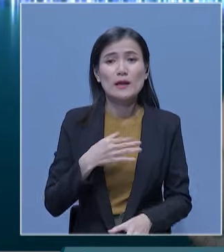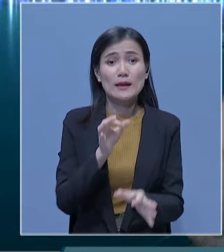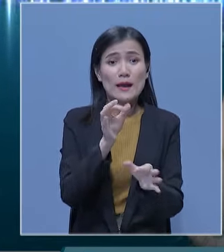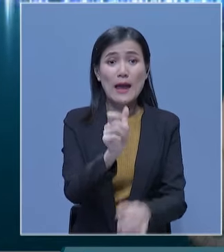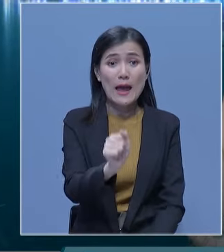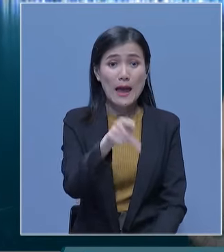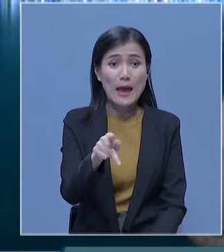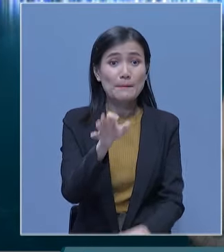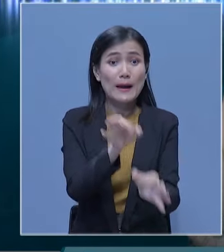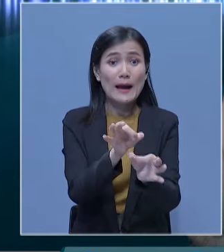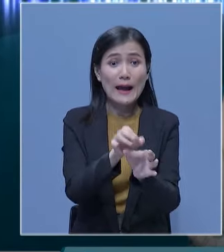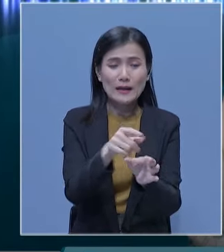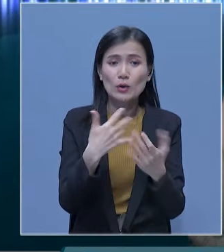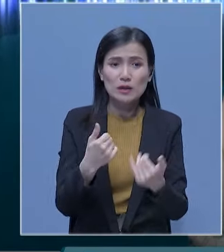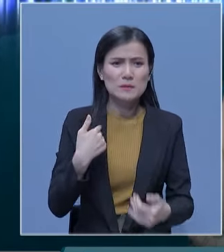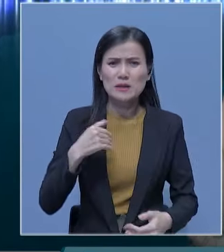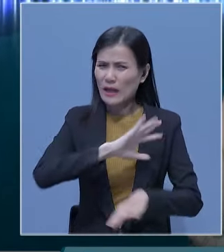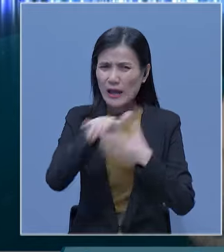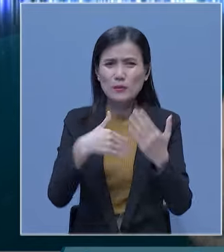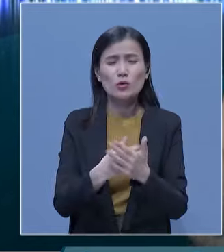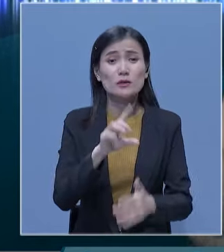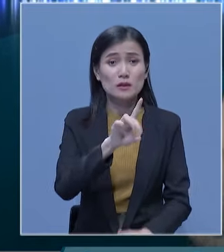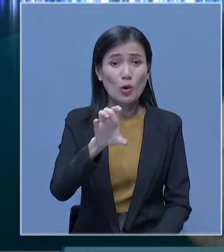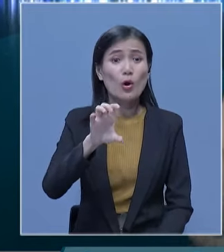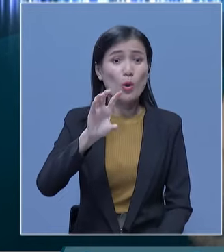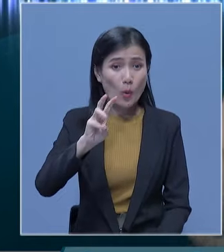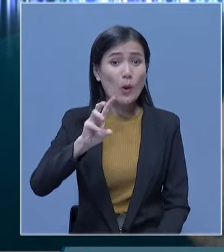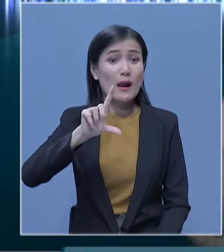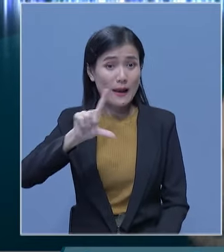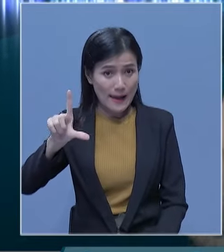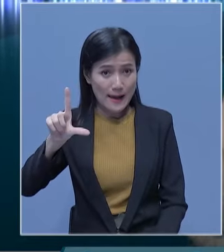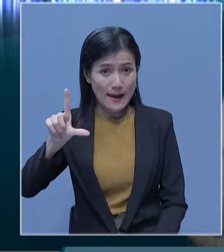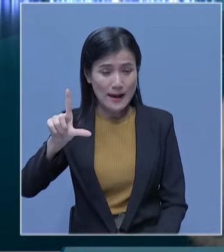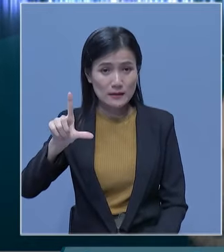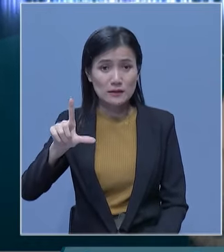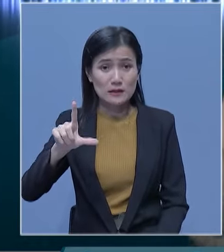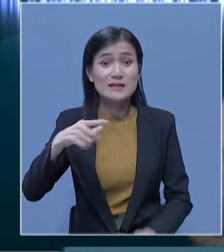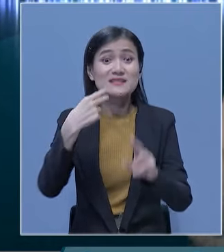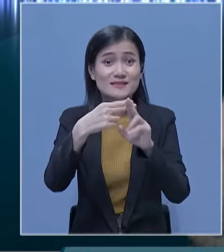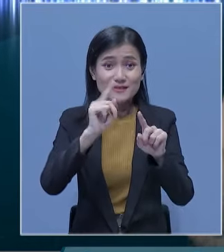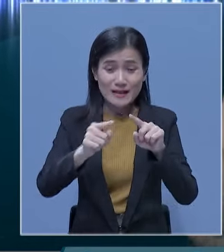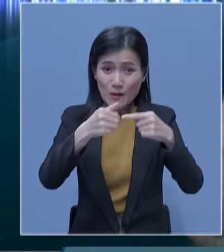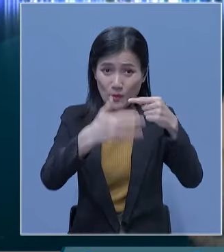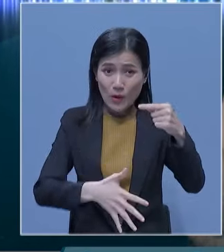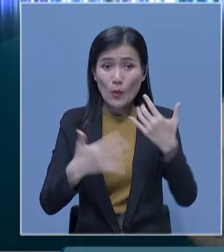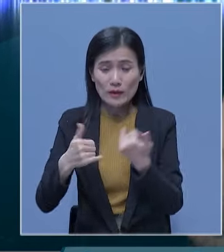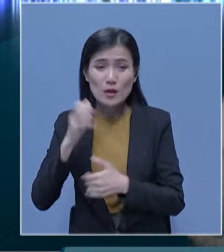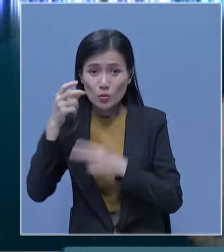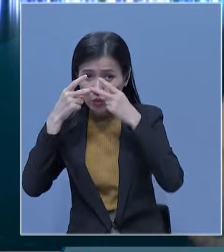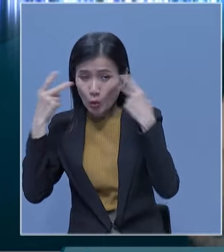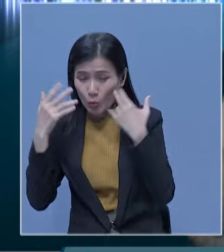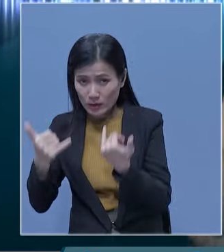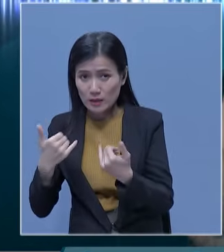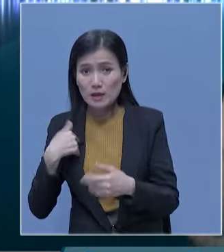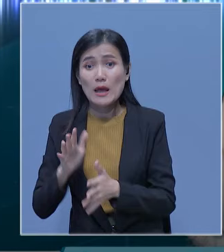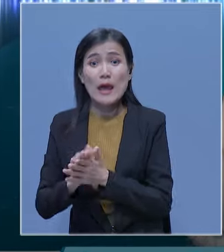นี้มันมีอยู่106ล้านบัญชีตอนนี้เรามีข้อมูลว่ากลุ่มมิจฉาชีพเนี่ยใช้บัญชีม้ากับซิมผีเนี่ยเชื่อมกับโมบ